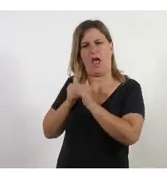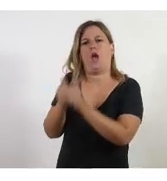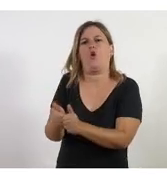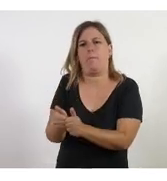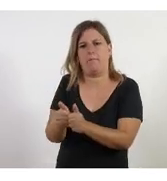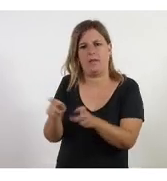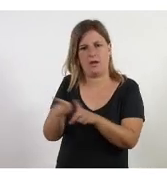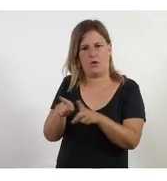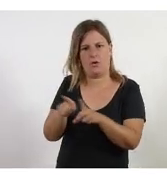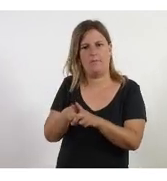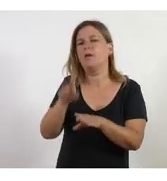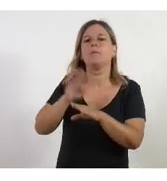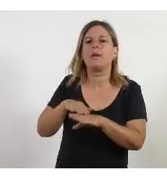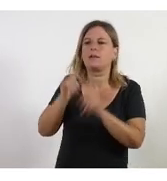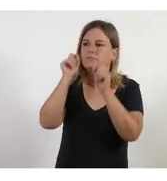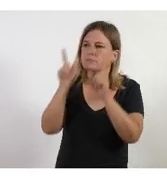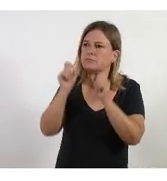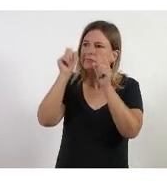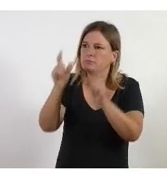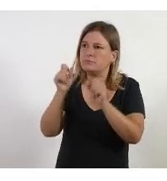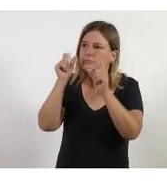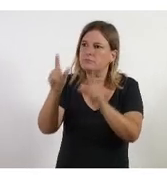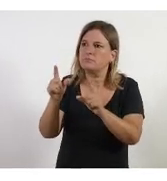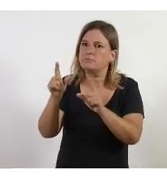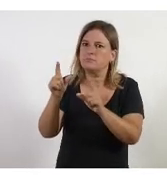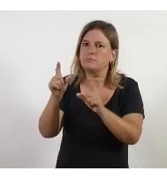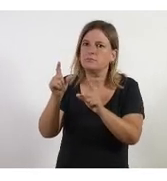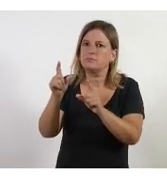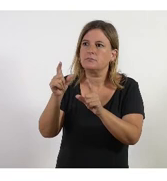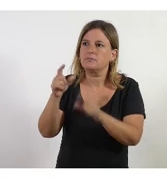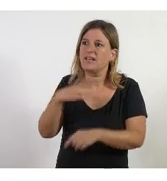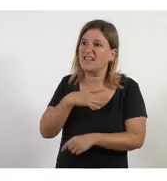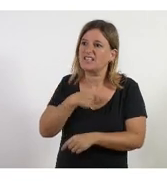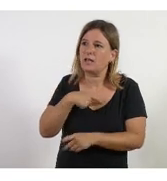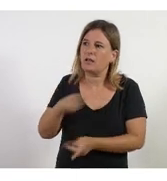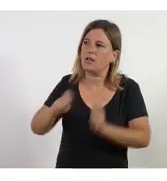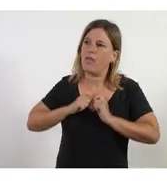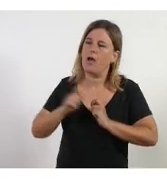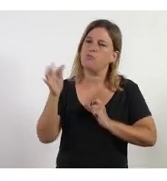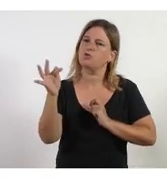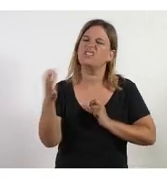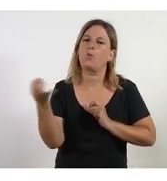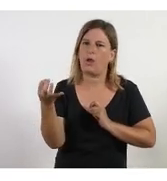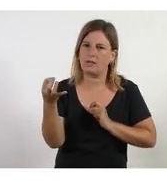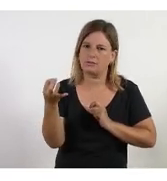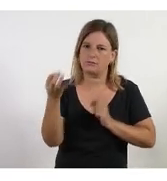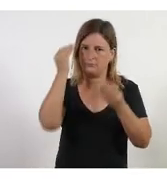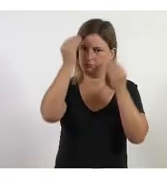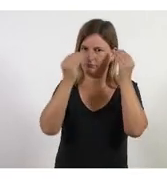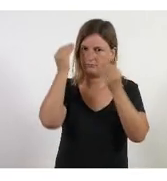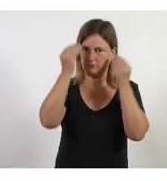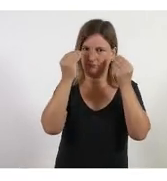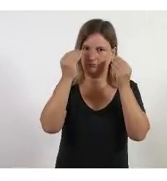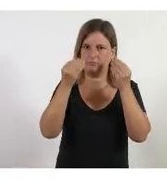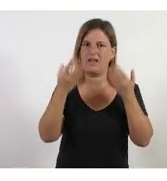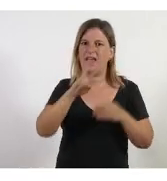a veure totes aquelles possibilitats que venen de la mà de la incertesa. Entrem ara en la segona